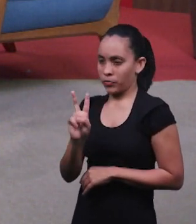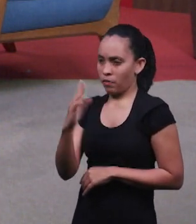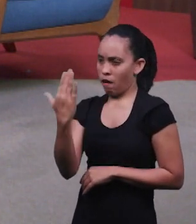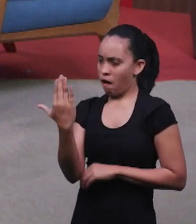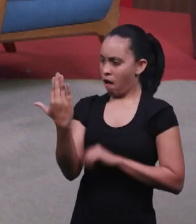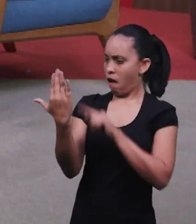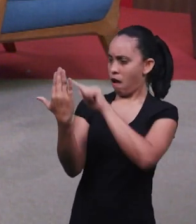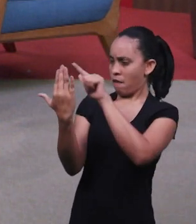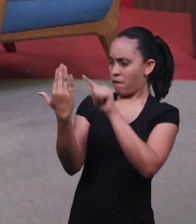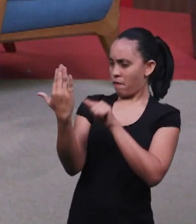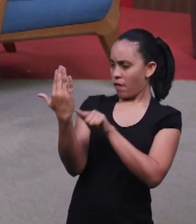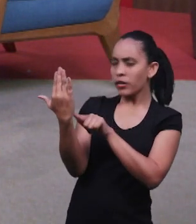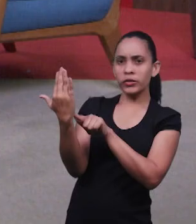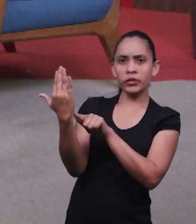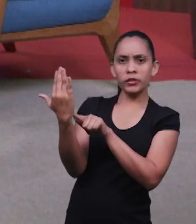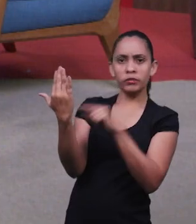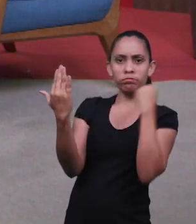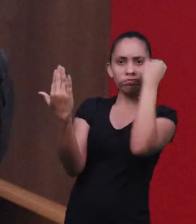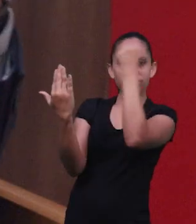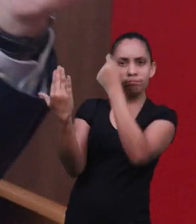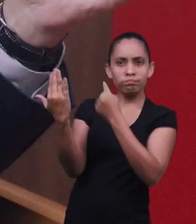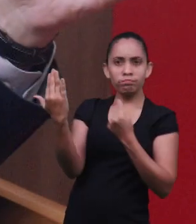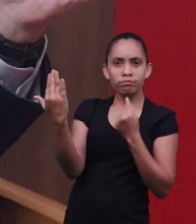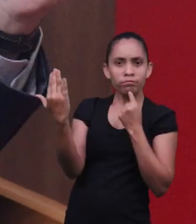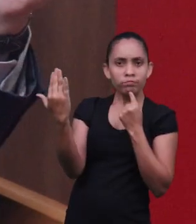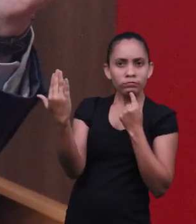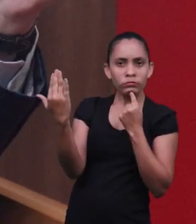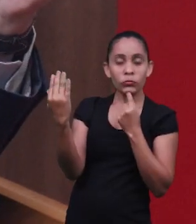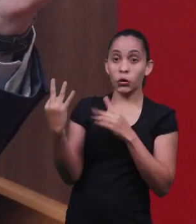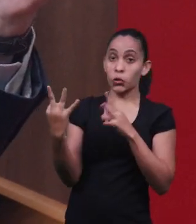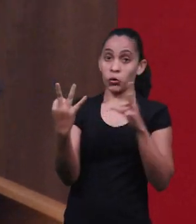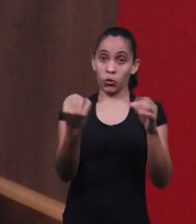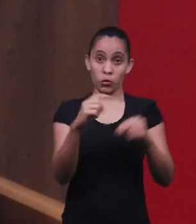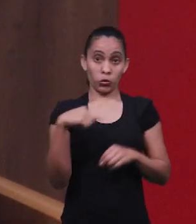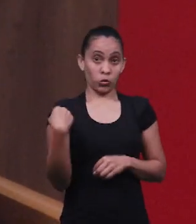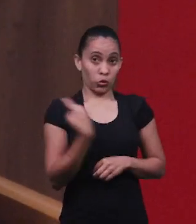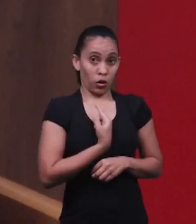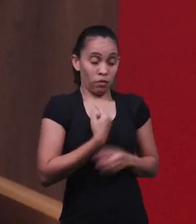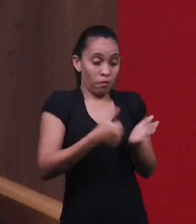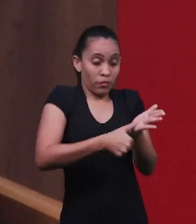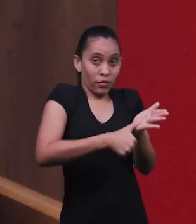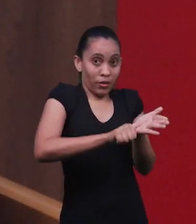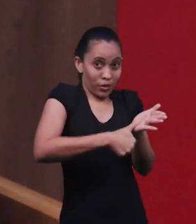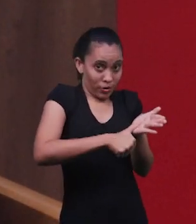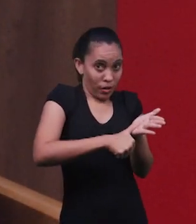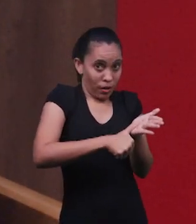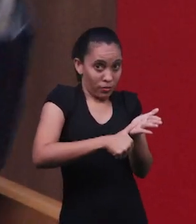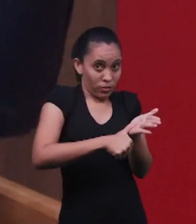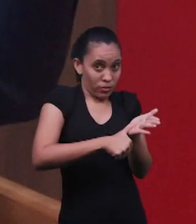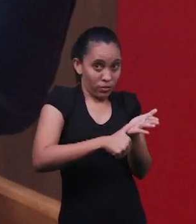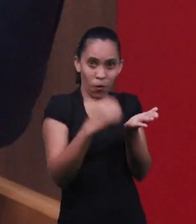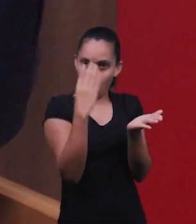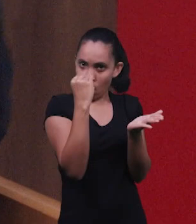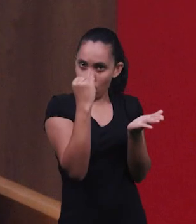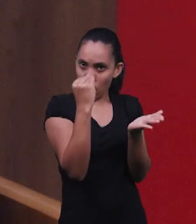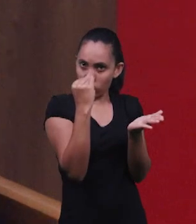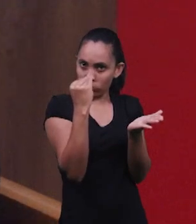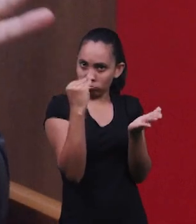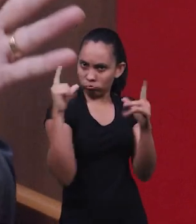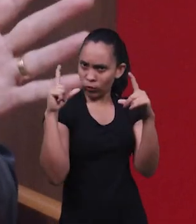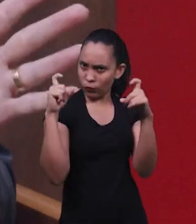jours ici, c'est quelque chose qui attire mon attention. Nous tous, nous avons des documents d'identité, n'est-ce pas?